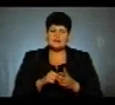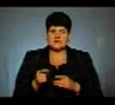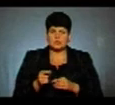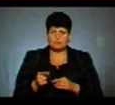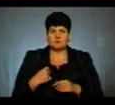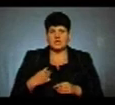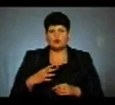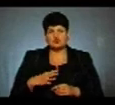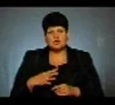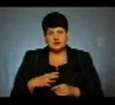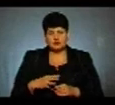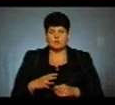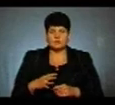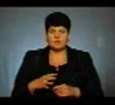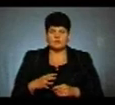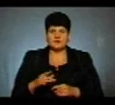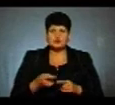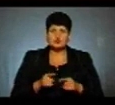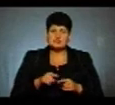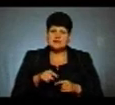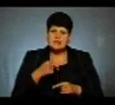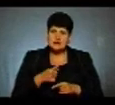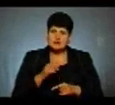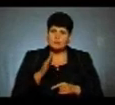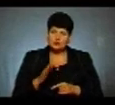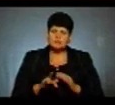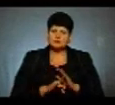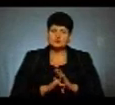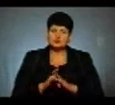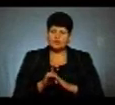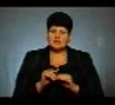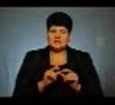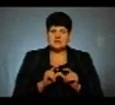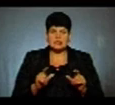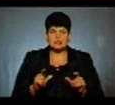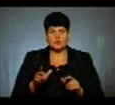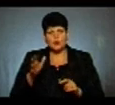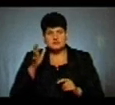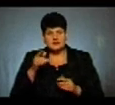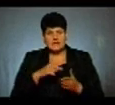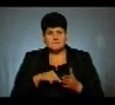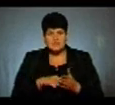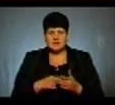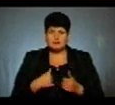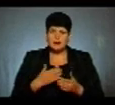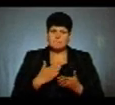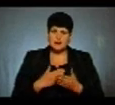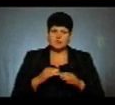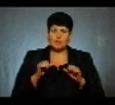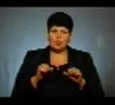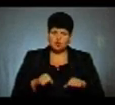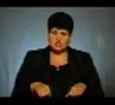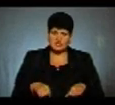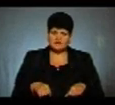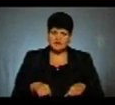Ми очікуємо, що цей рік він буде таким пілотним для закладів освіти міста. Ми матимемо